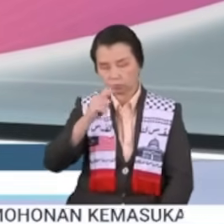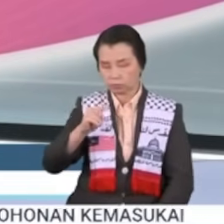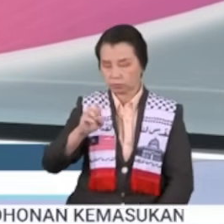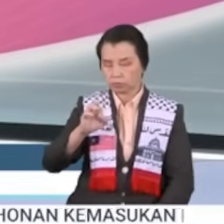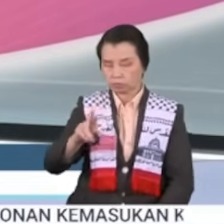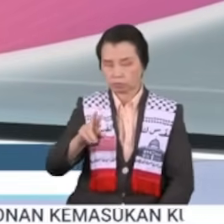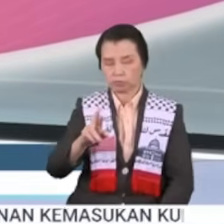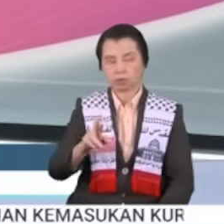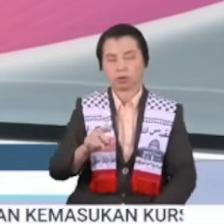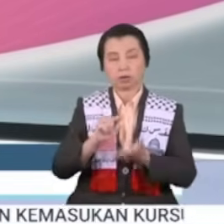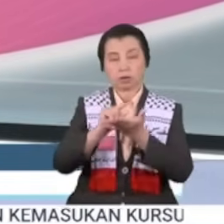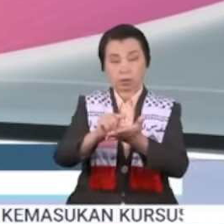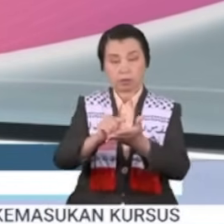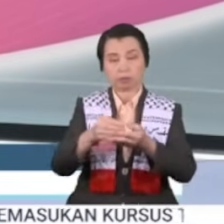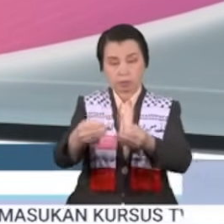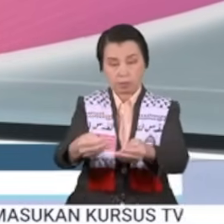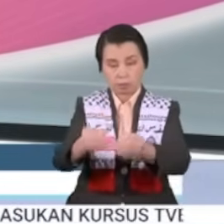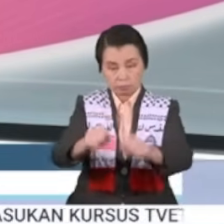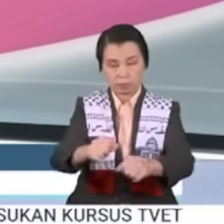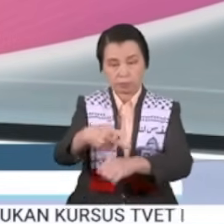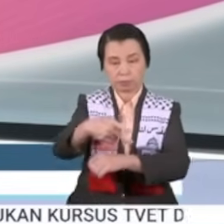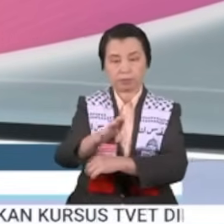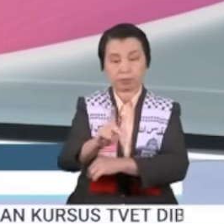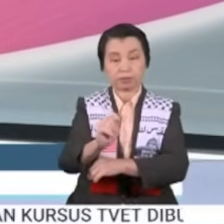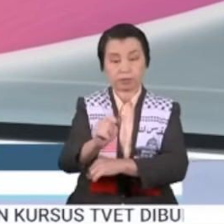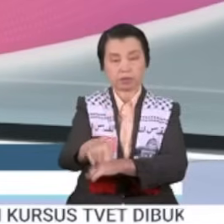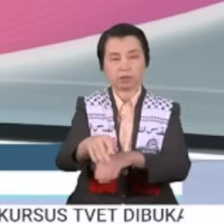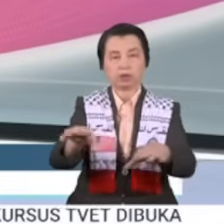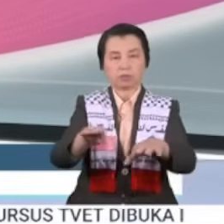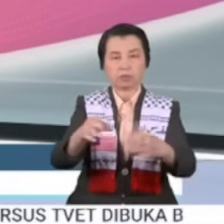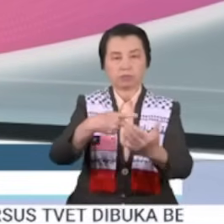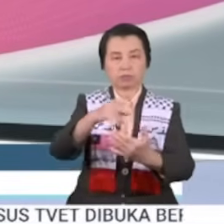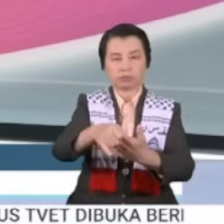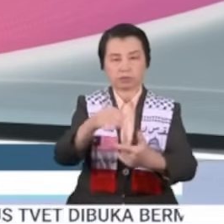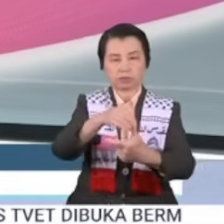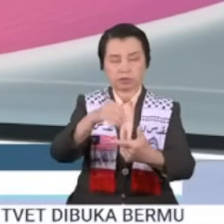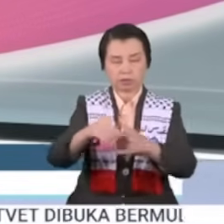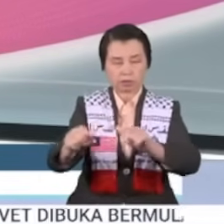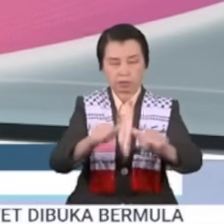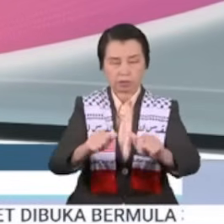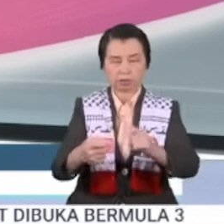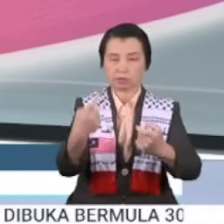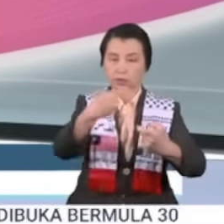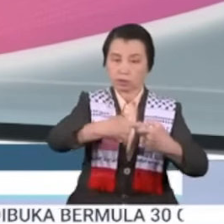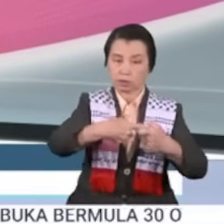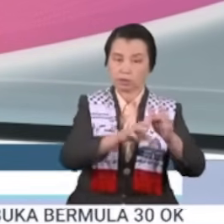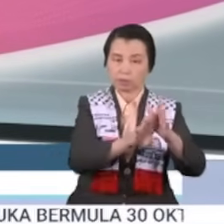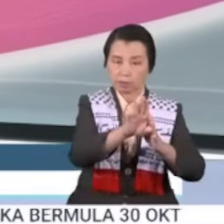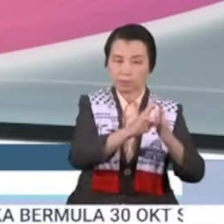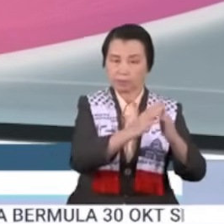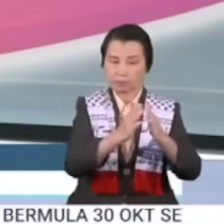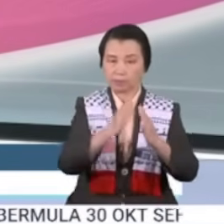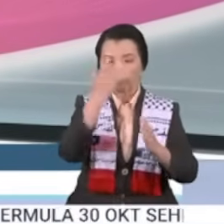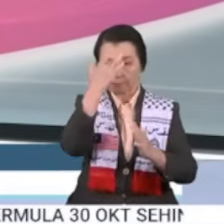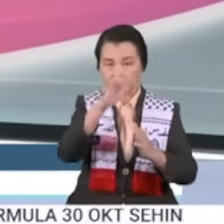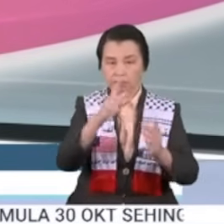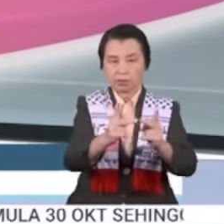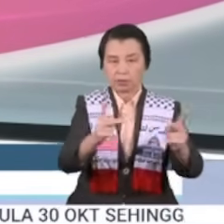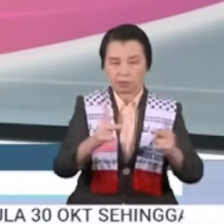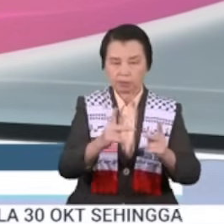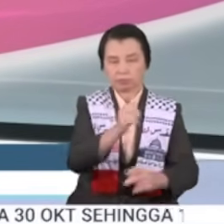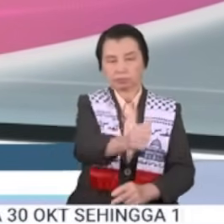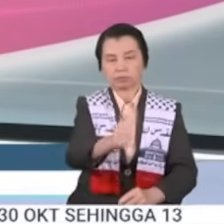Azman Taib kerana itu bagi membolehkan PBT terlibat melaksanakan projek atau aktiviti berkaitan pembangunan Bandar pintar di